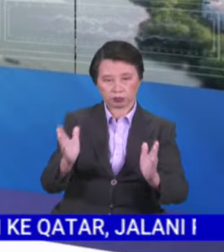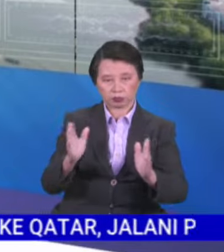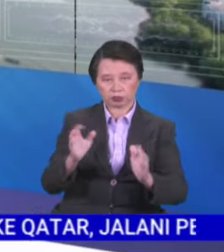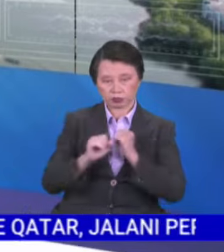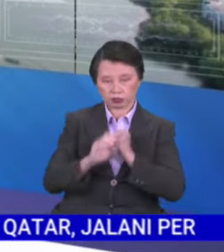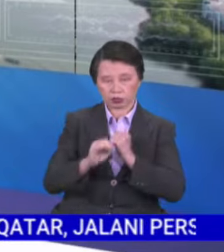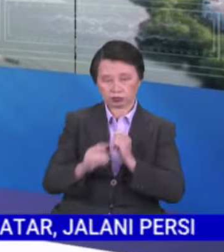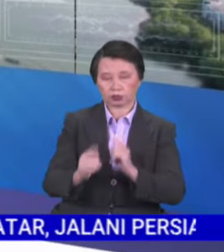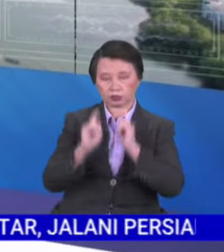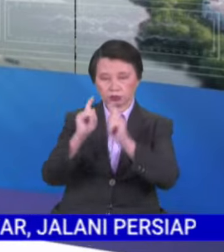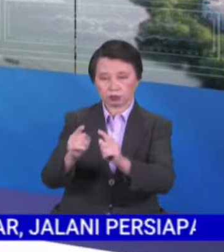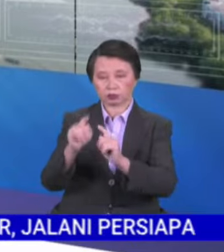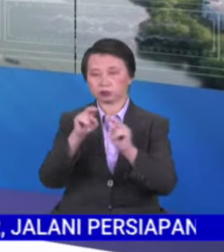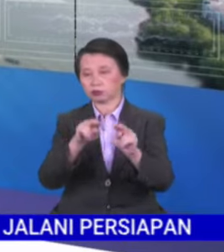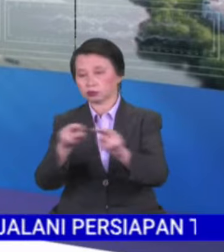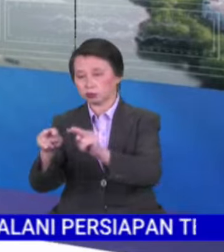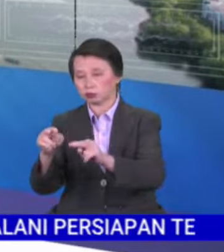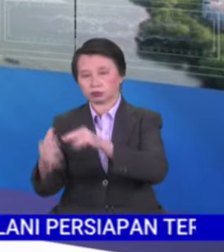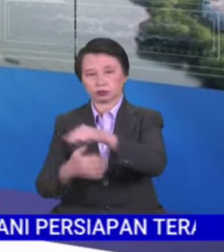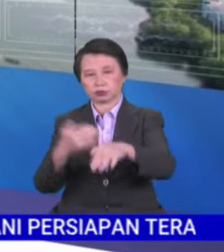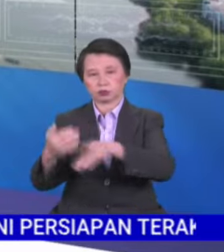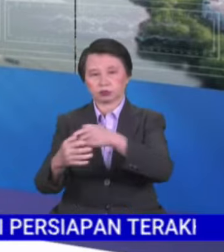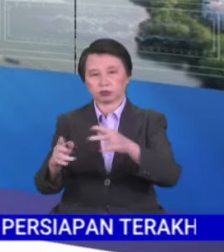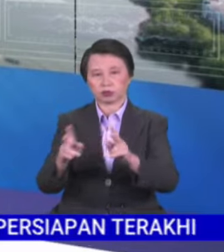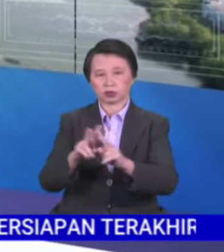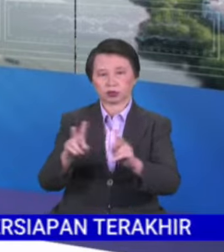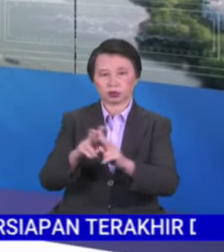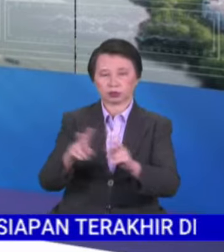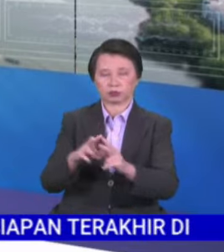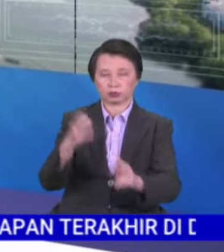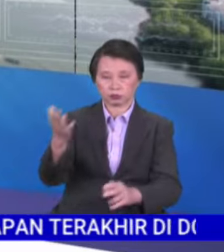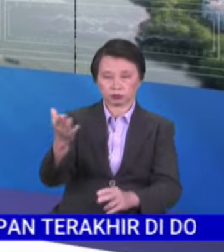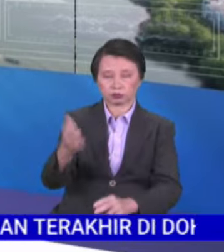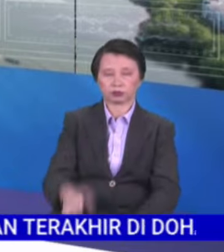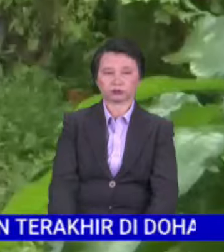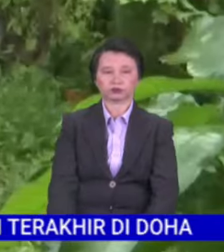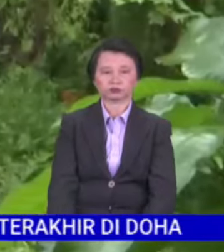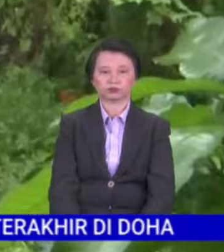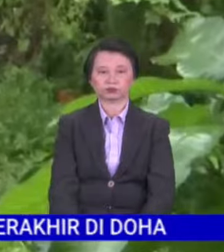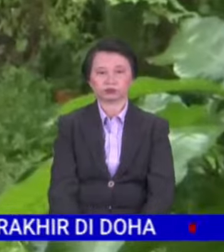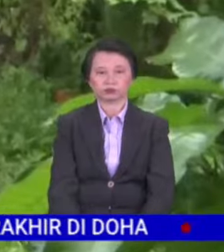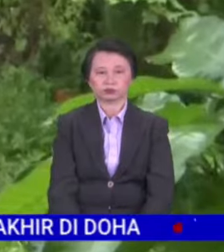berkempen dengan mengadakan tinjauan mesra di Kampung Dalamas Paitan.